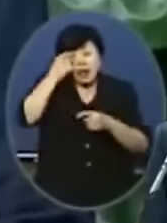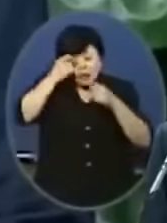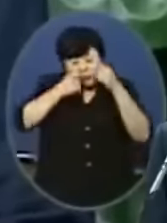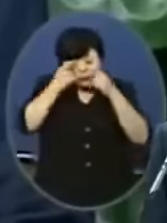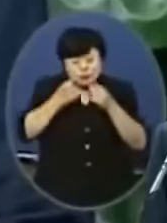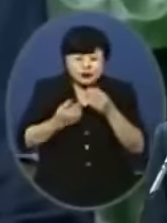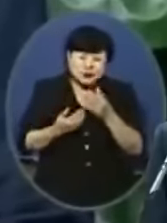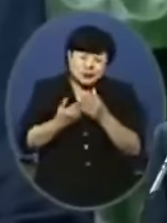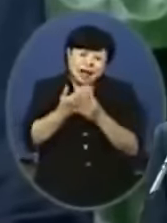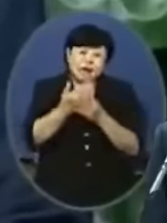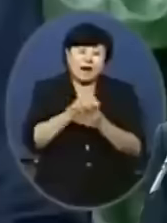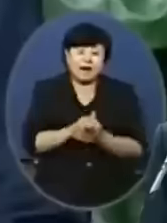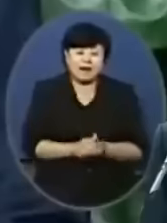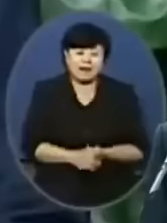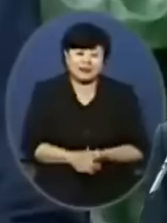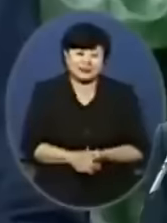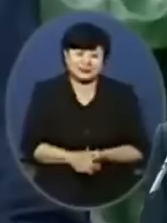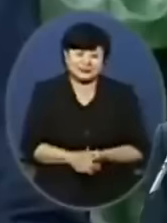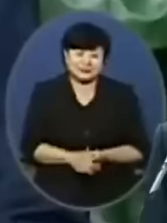눈물도 잘 흐릅니다.